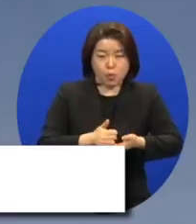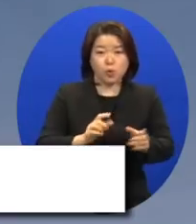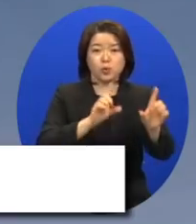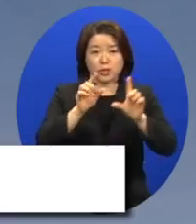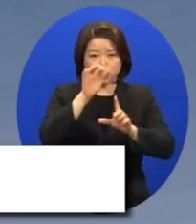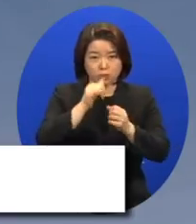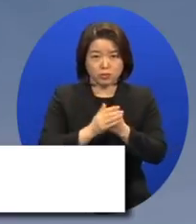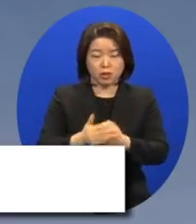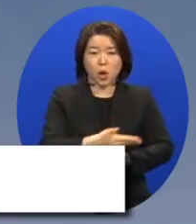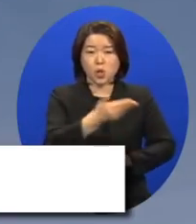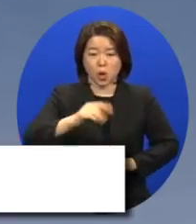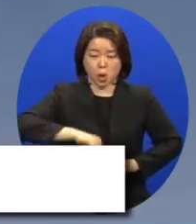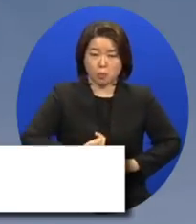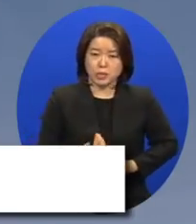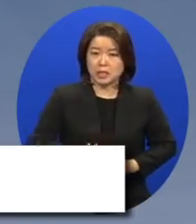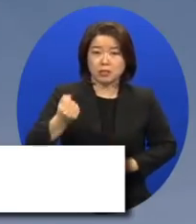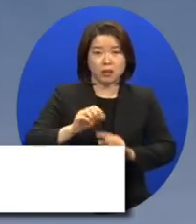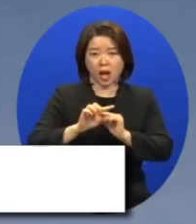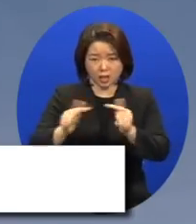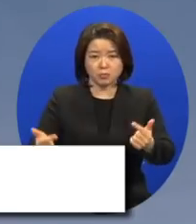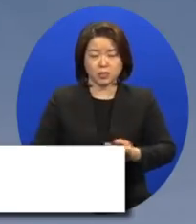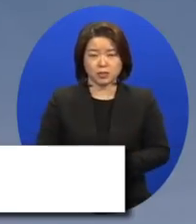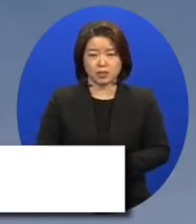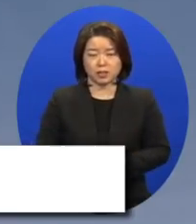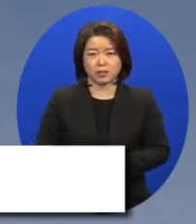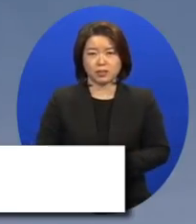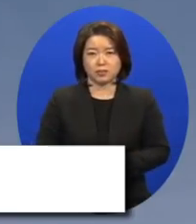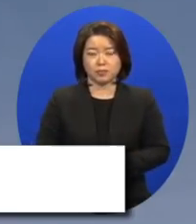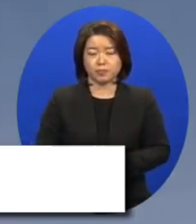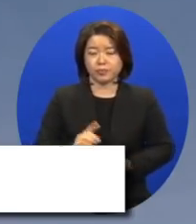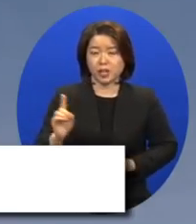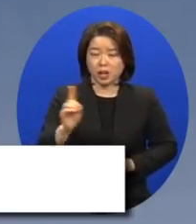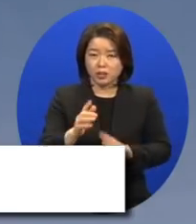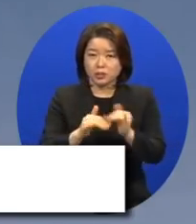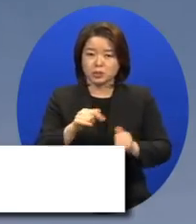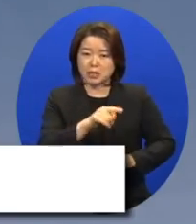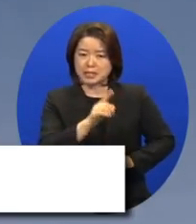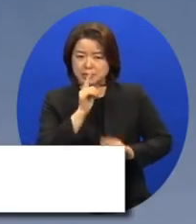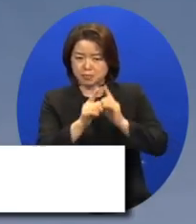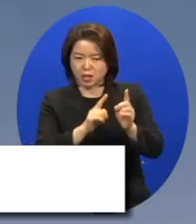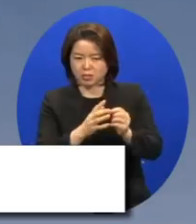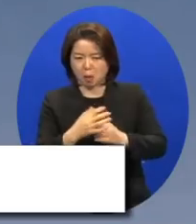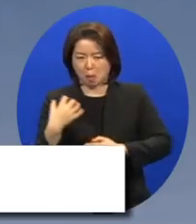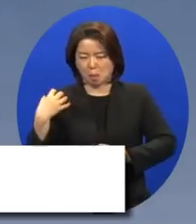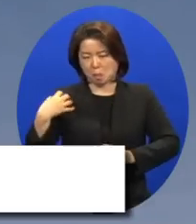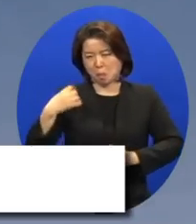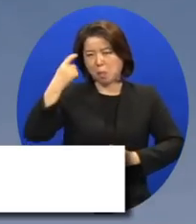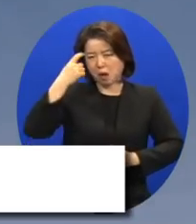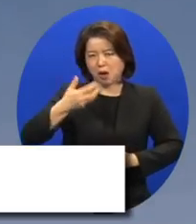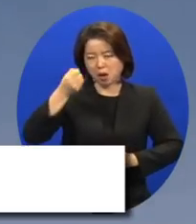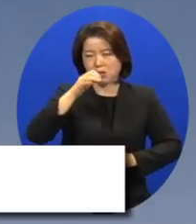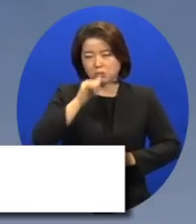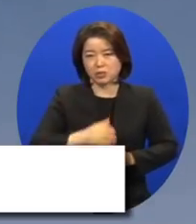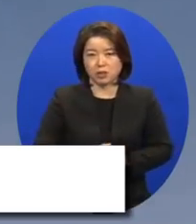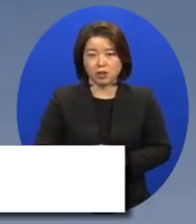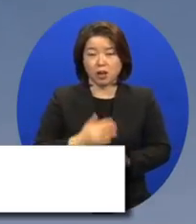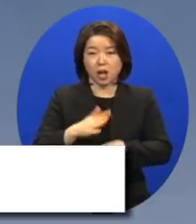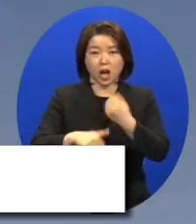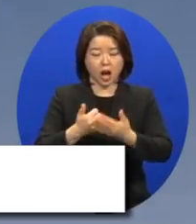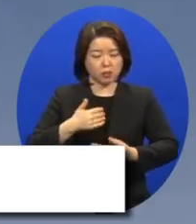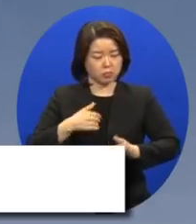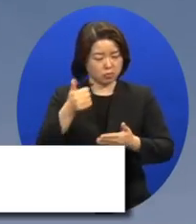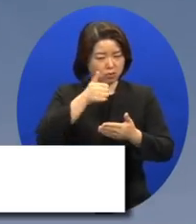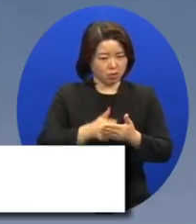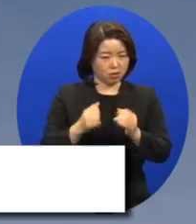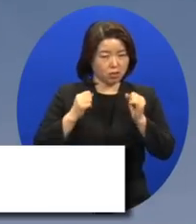여러분은 여러분 자신의 것이 아닙니다 어떤 사람은 이 말씀을 부담스럽게 생각합니다 하나님의 내